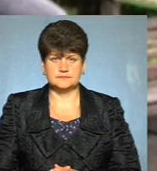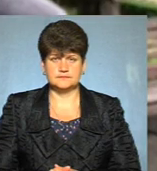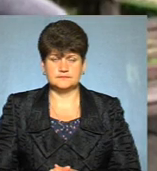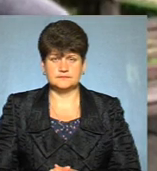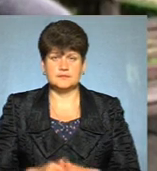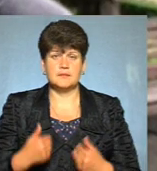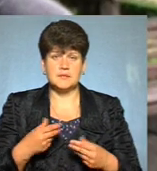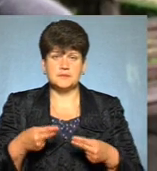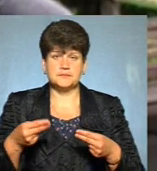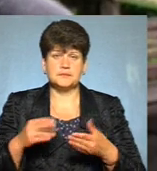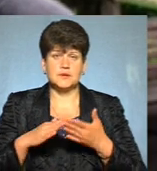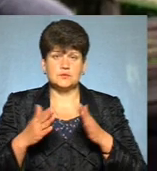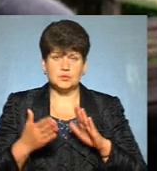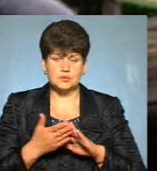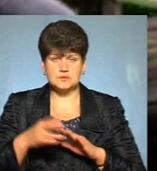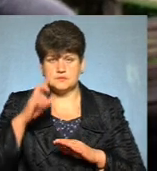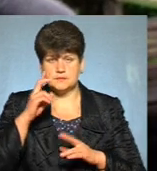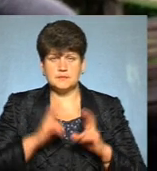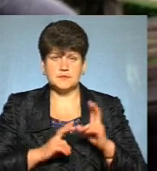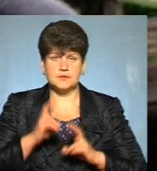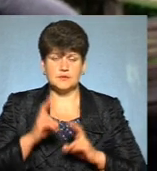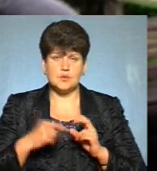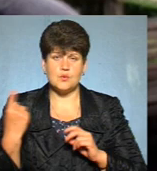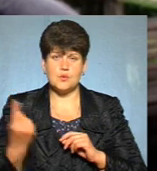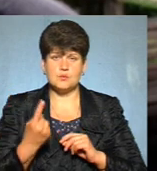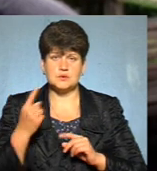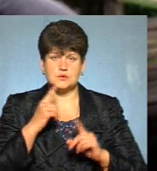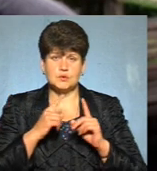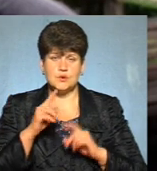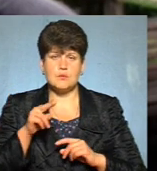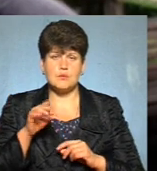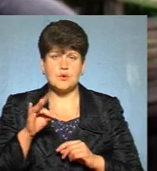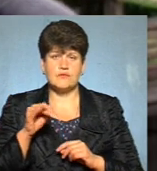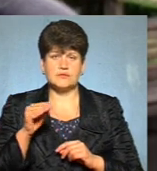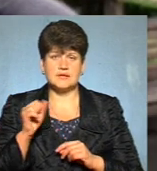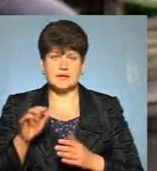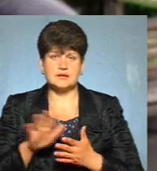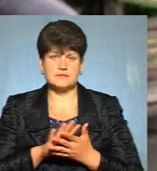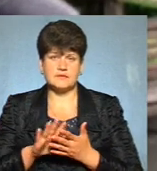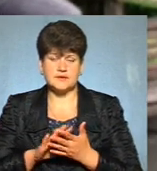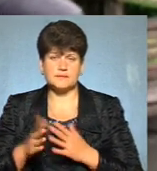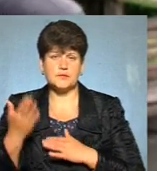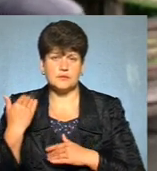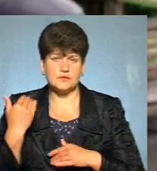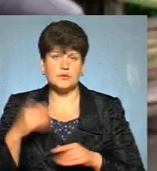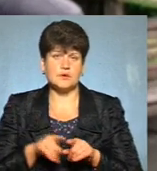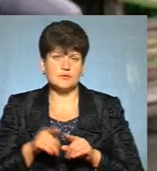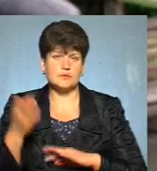Ми заключили договір з комунальним підприємством обласної ради «Профдезінфекція», ну, як і попередні роки.